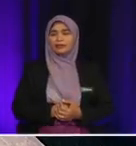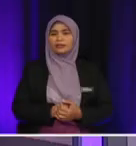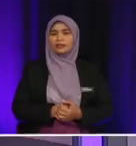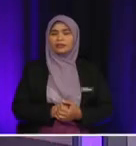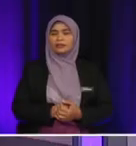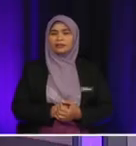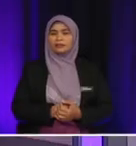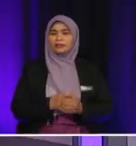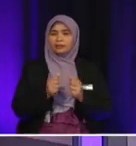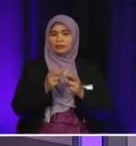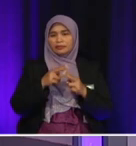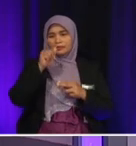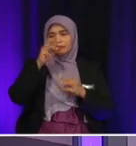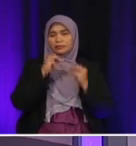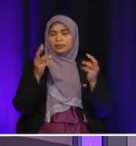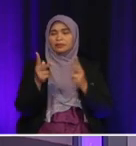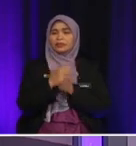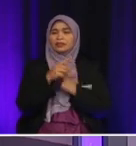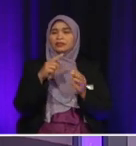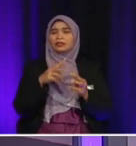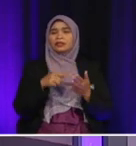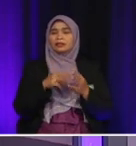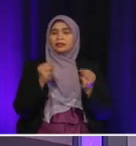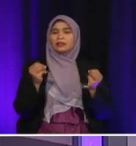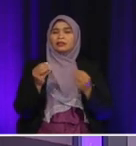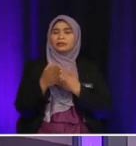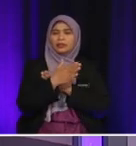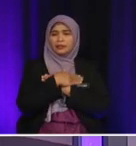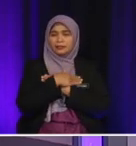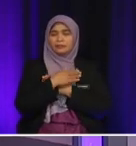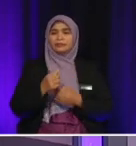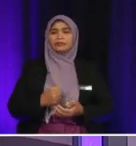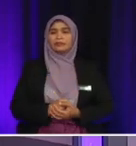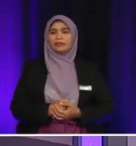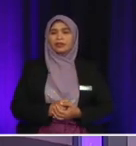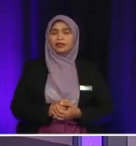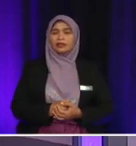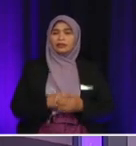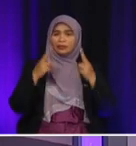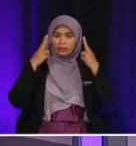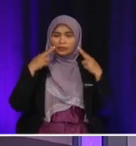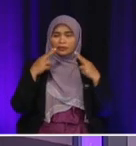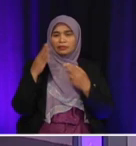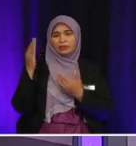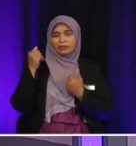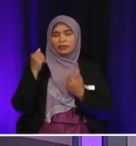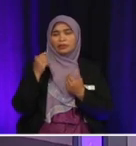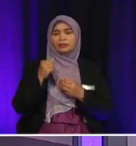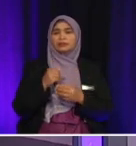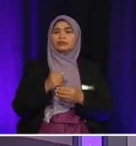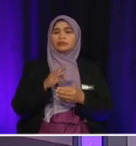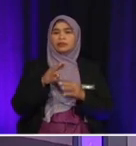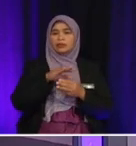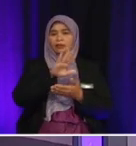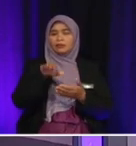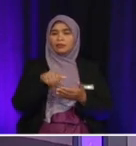Aiman Bismillahirrahmanirrahim Allahumma salli wasallim ala sayidina Muhammad Ustazah harap di mana saja murid berada